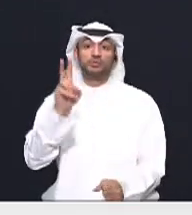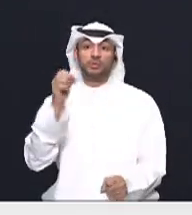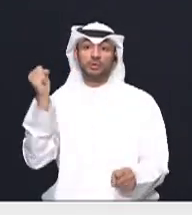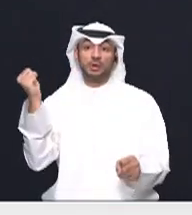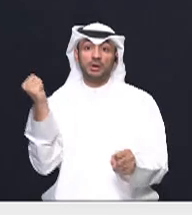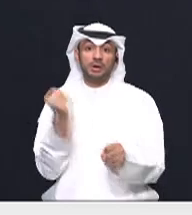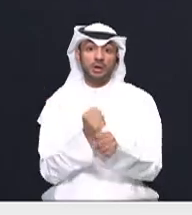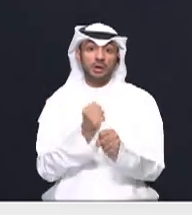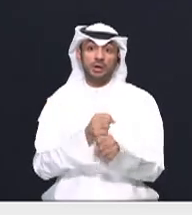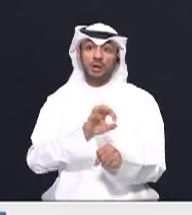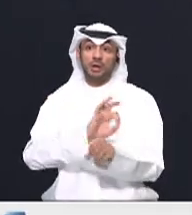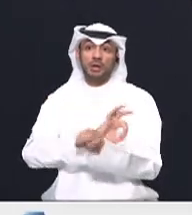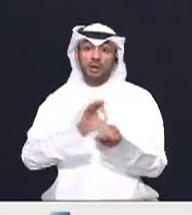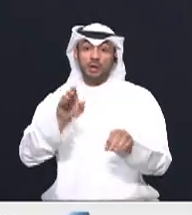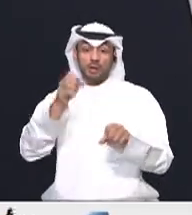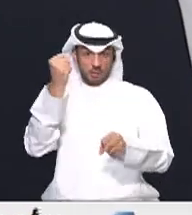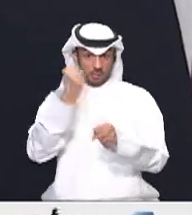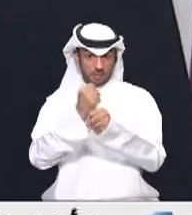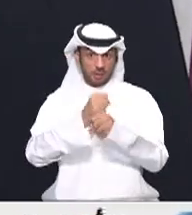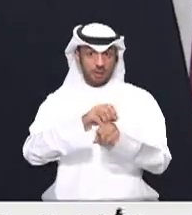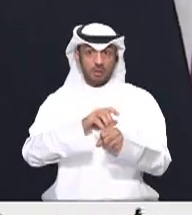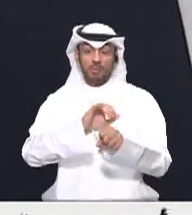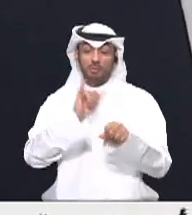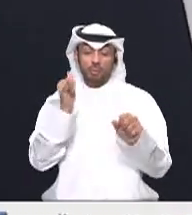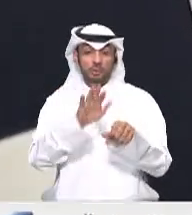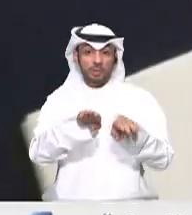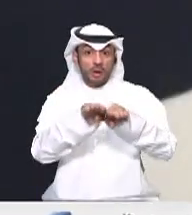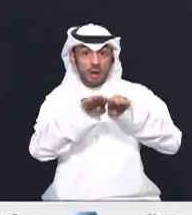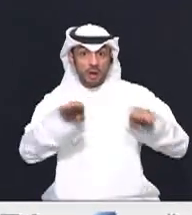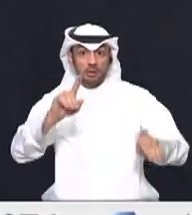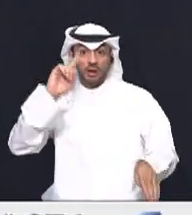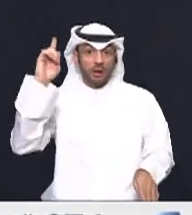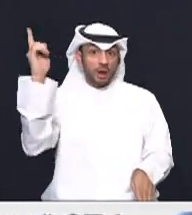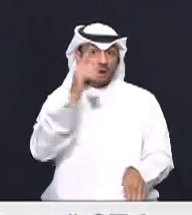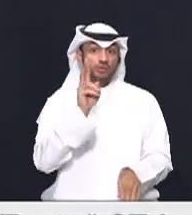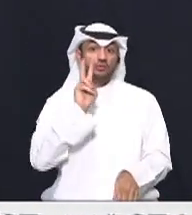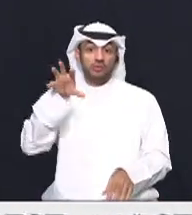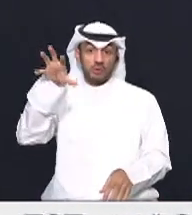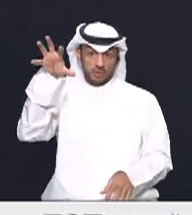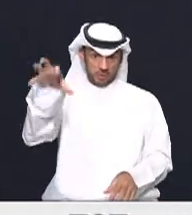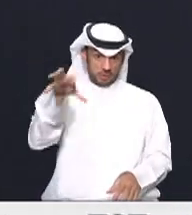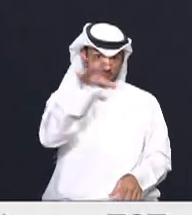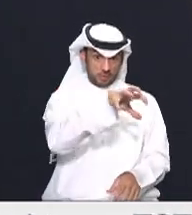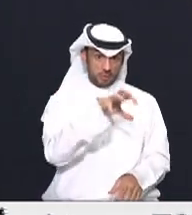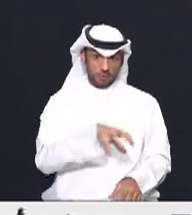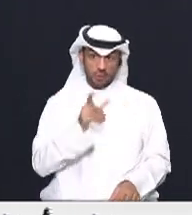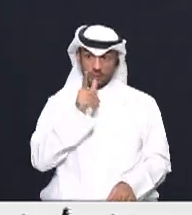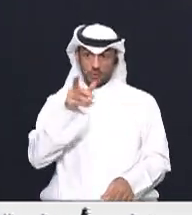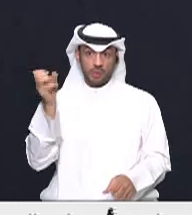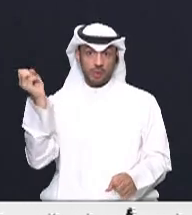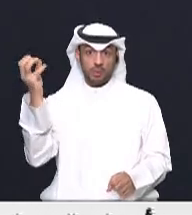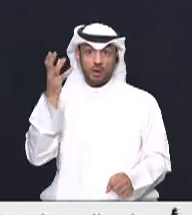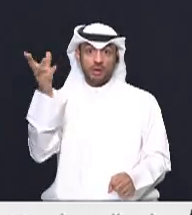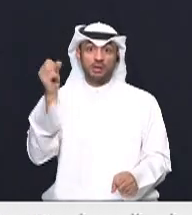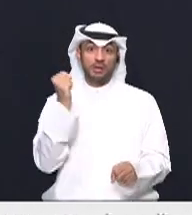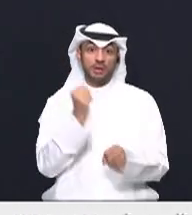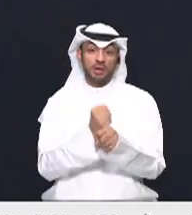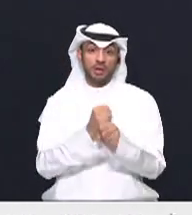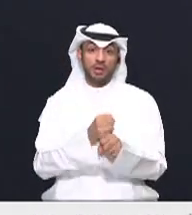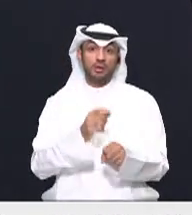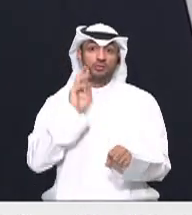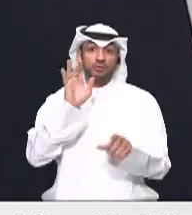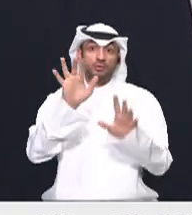التكنولوجيا بشكل عادل عالميا ليكون الدول التي لا تحظى بتقنية عالية